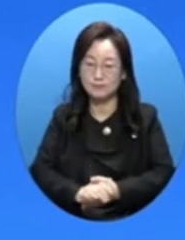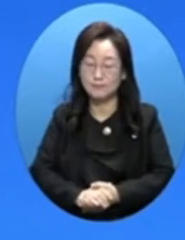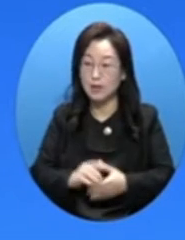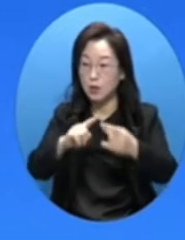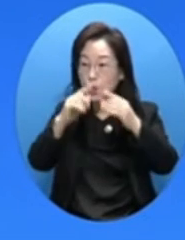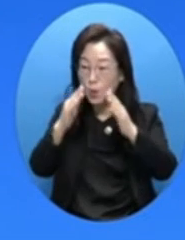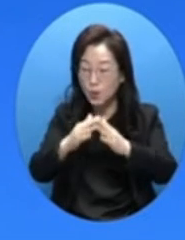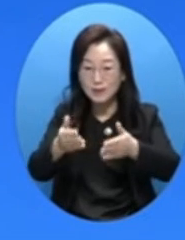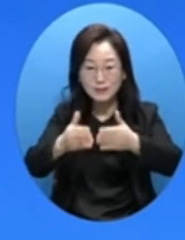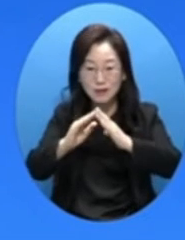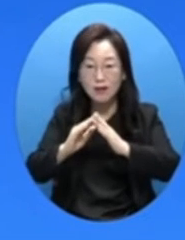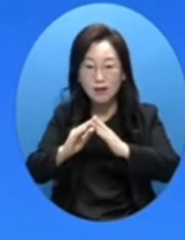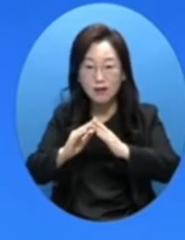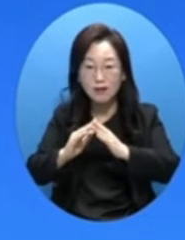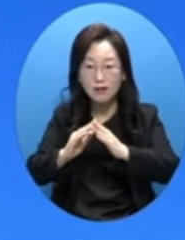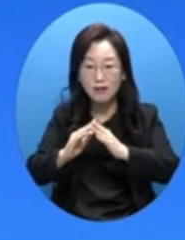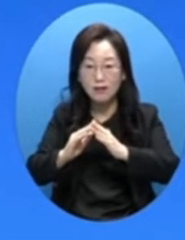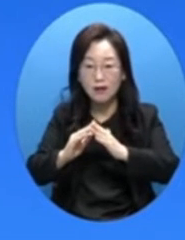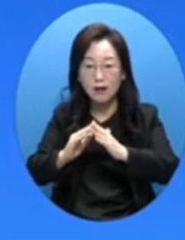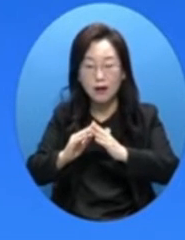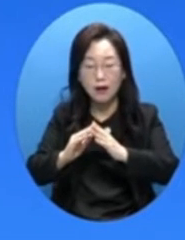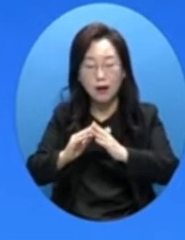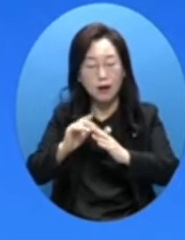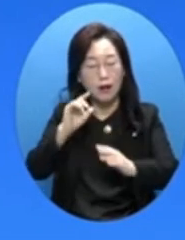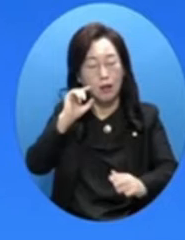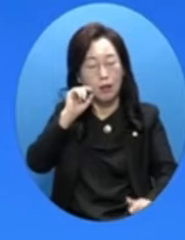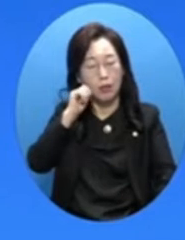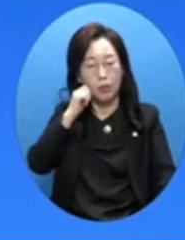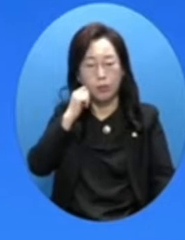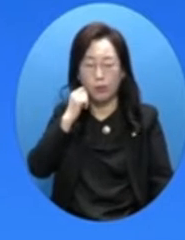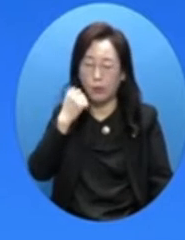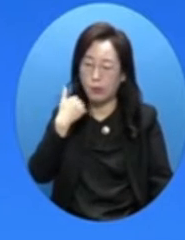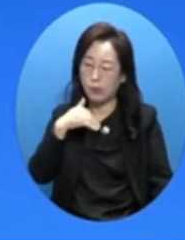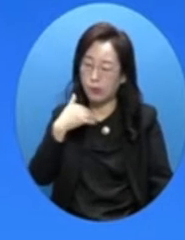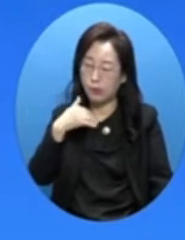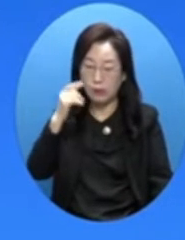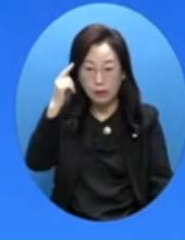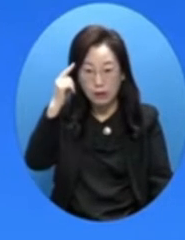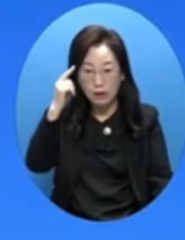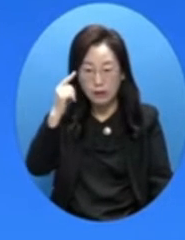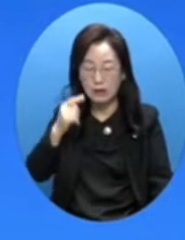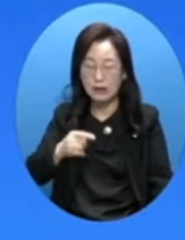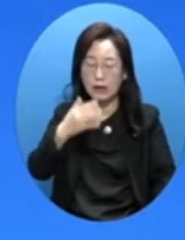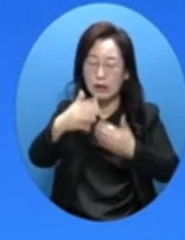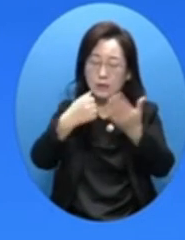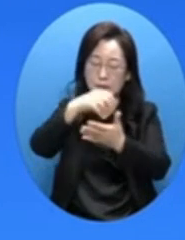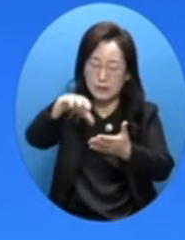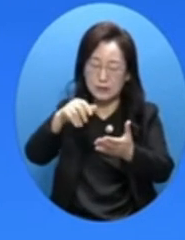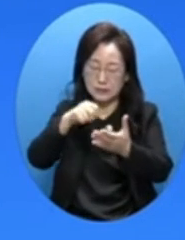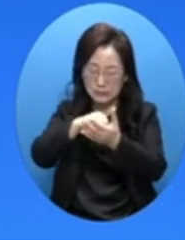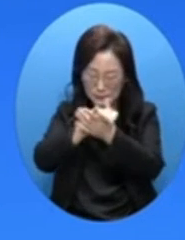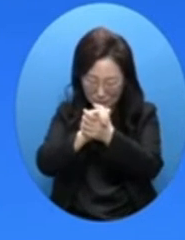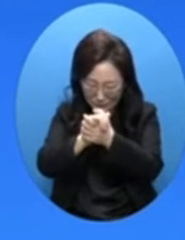교회를 짓는다는 것은 엄두를 못 낼 일이더라고요. 그래서 하나님께 엎드려 기도하니까